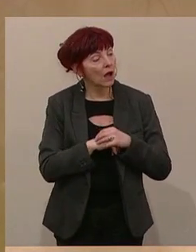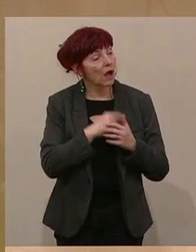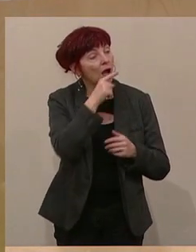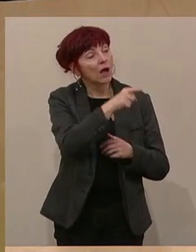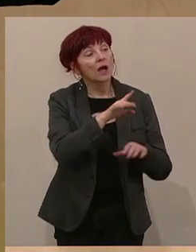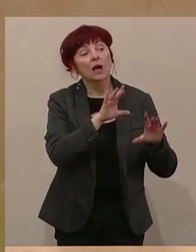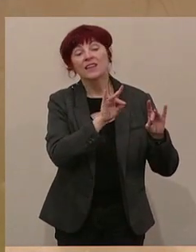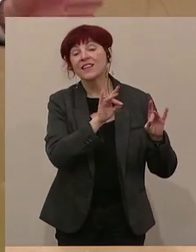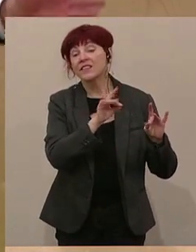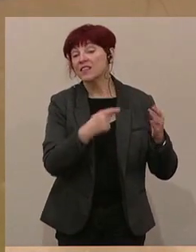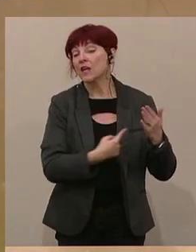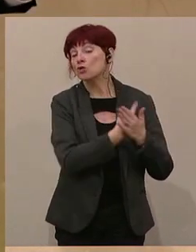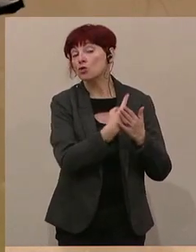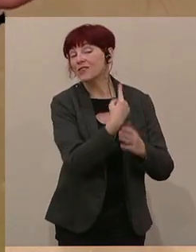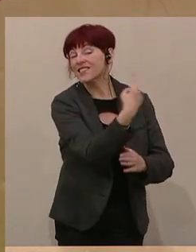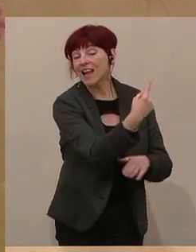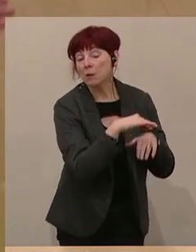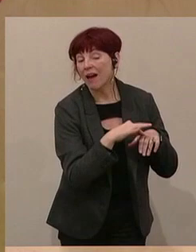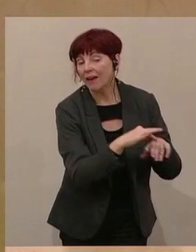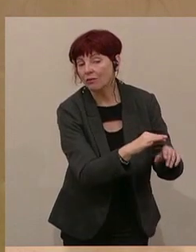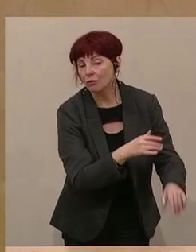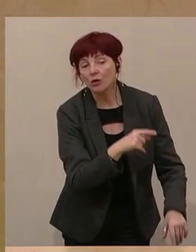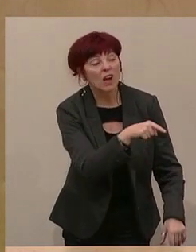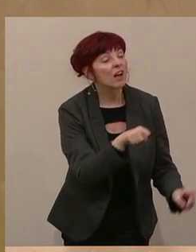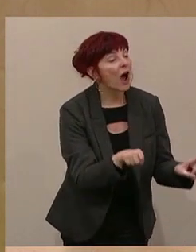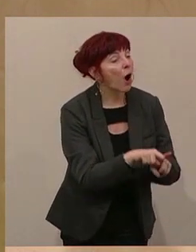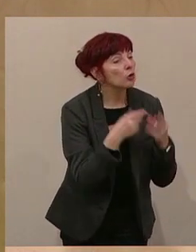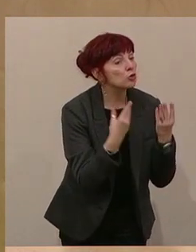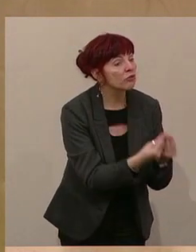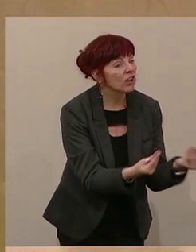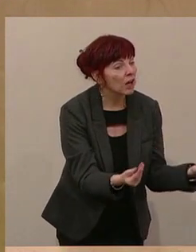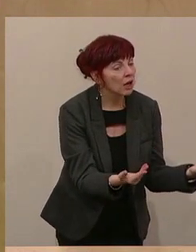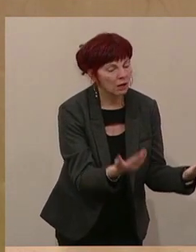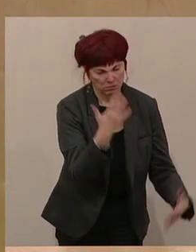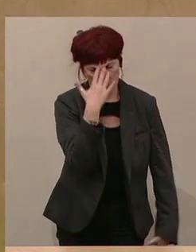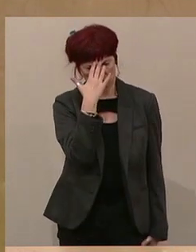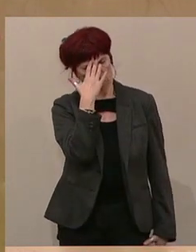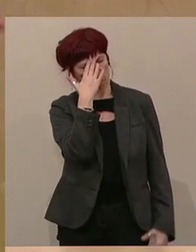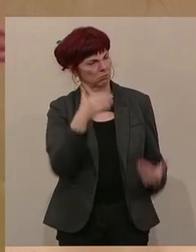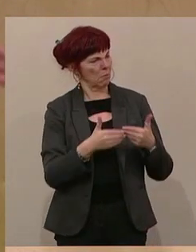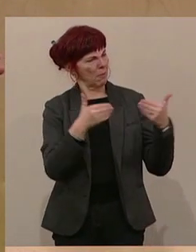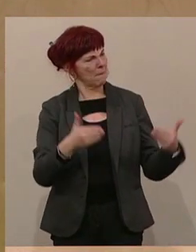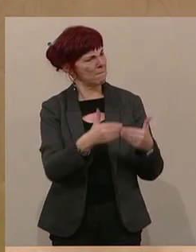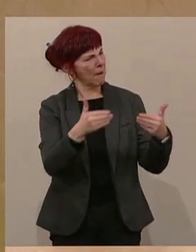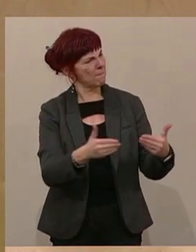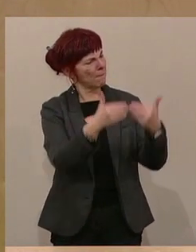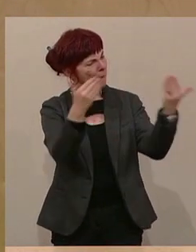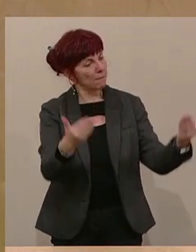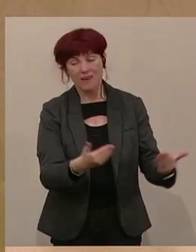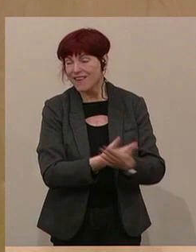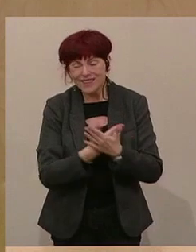die sind schon zu viel. Also, dass Ihnen niemand mehr etwas glaubt und dass Sie nicht nur